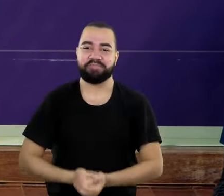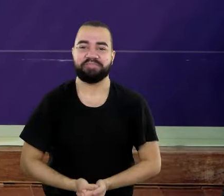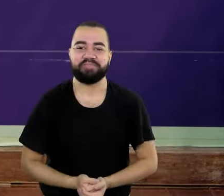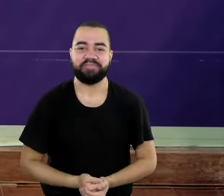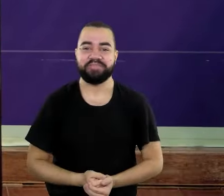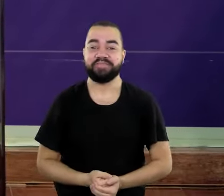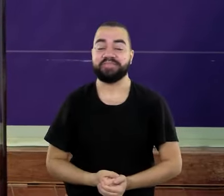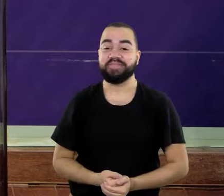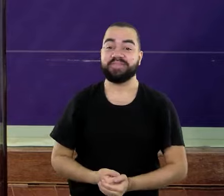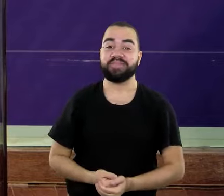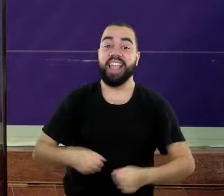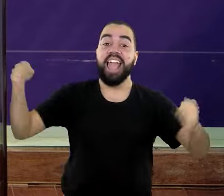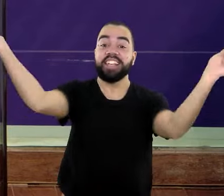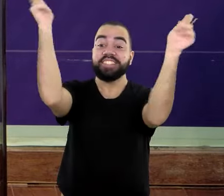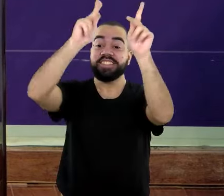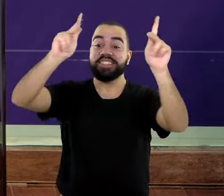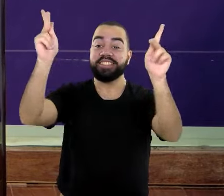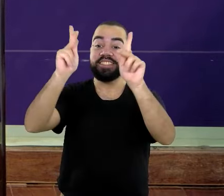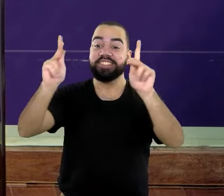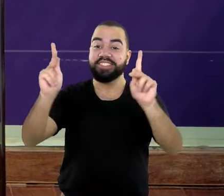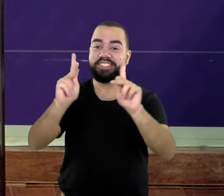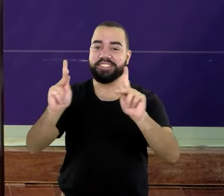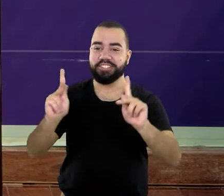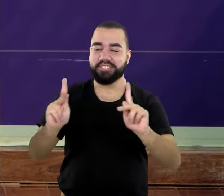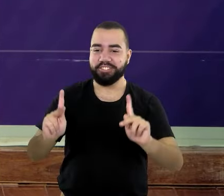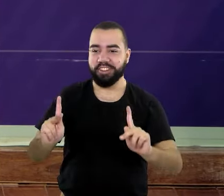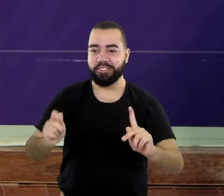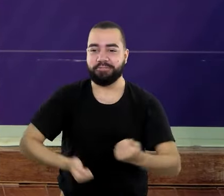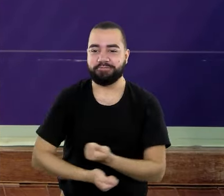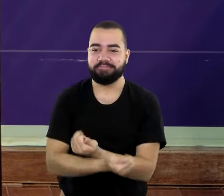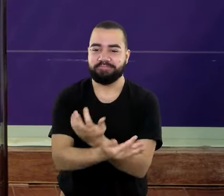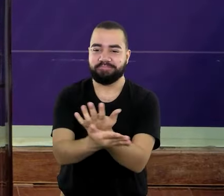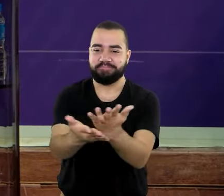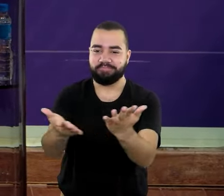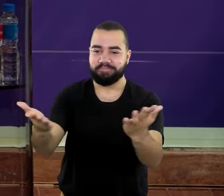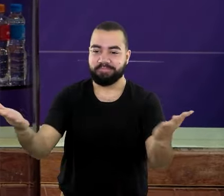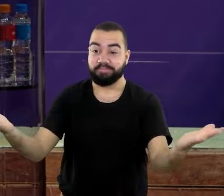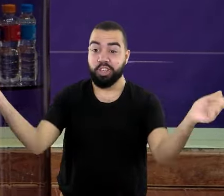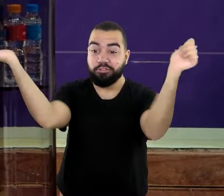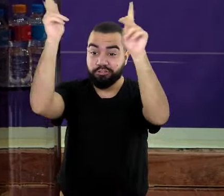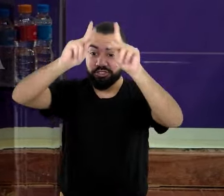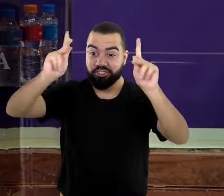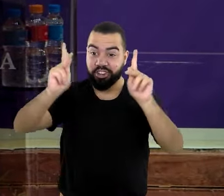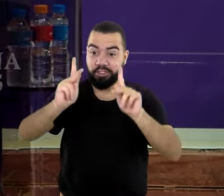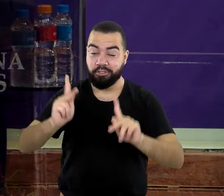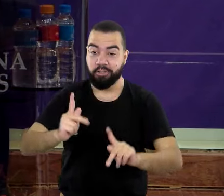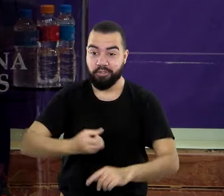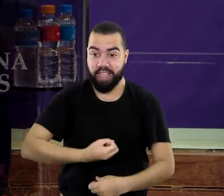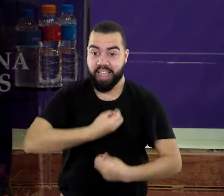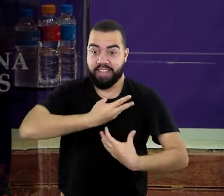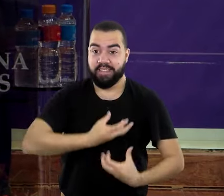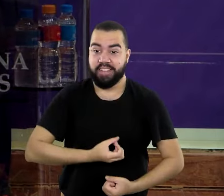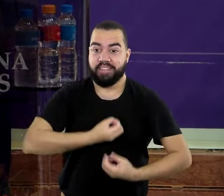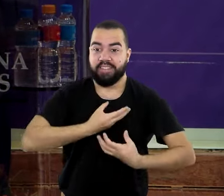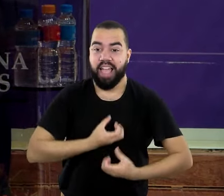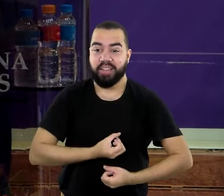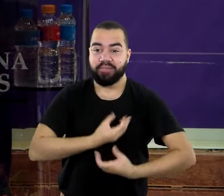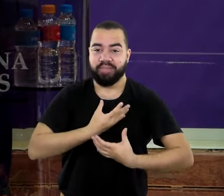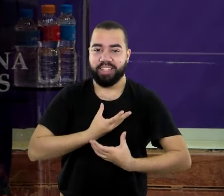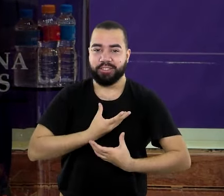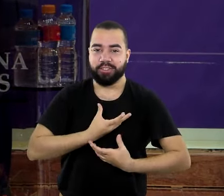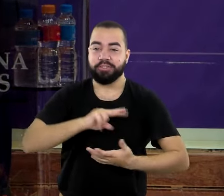Shalom 붕은 바로 전도하고 샬롬 붕하는 것입니다. O avivamento shalom, ele consiste